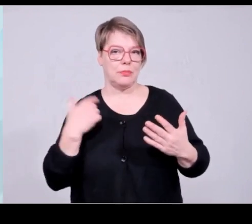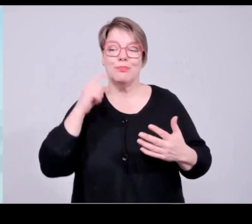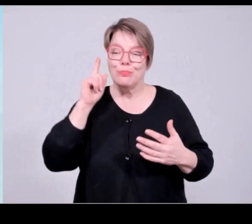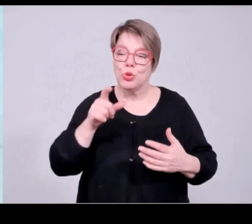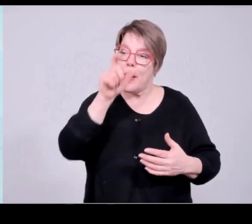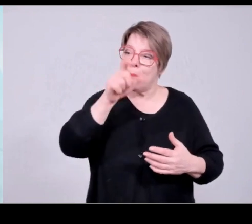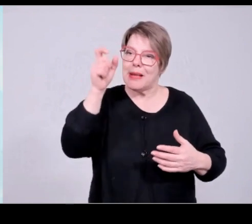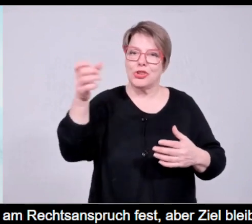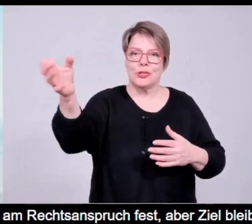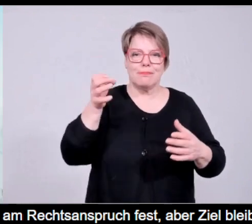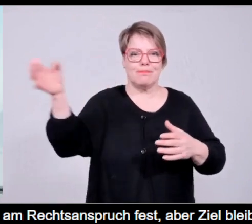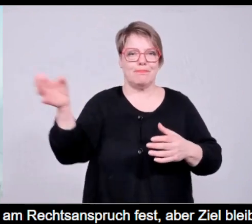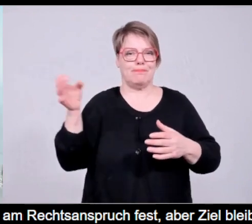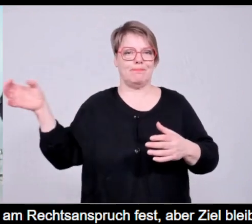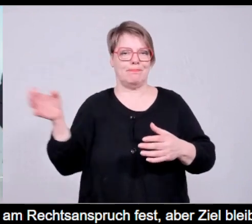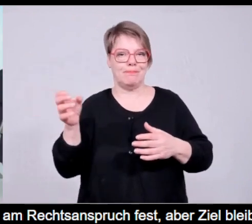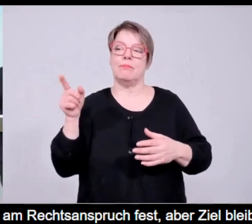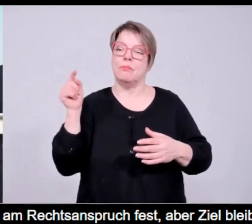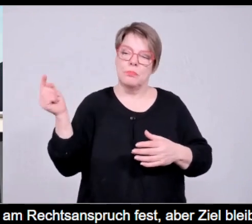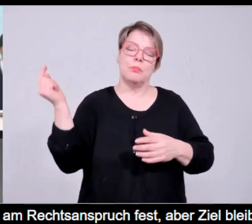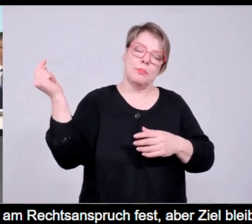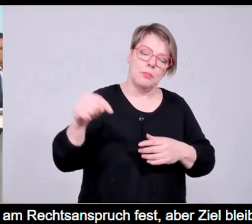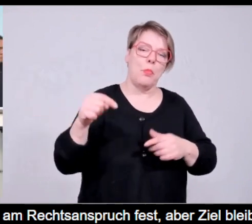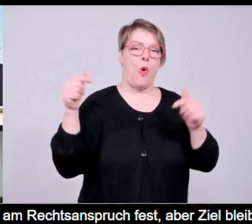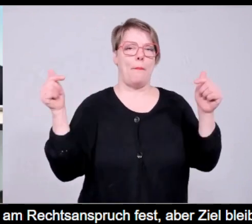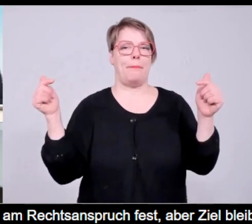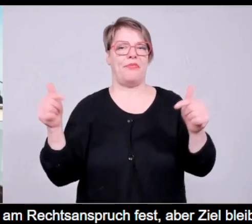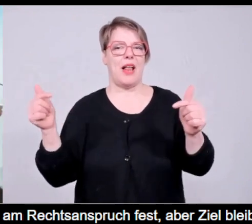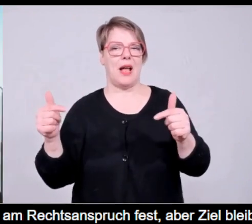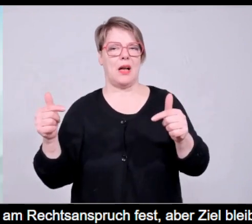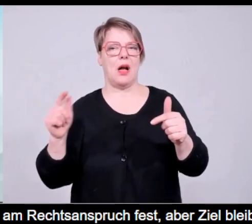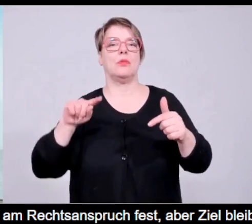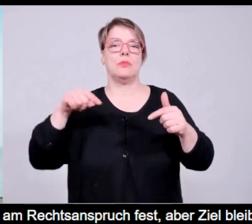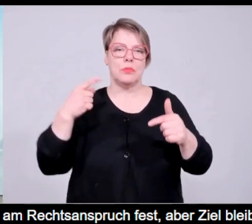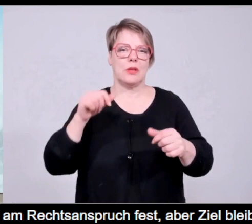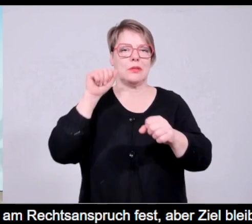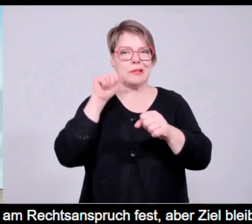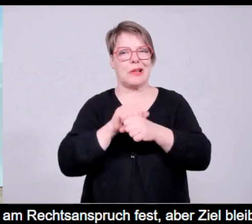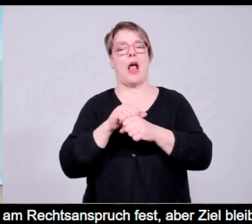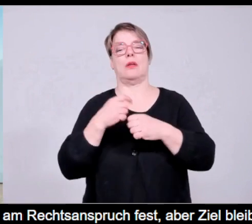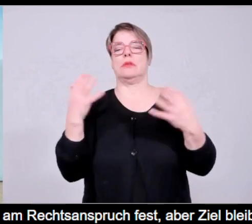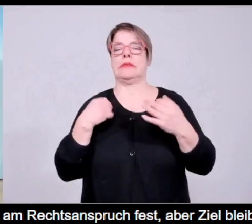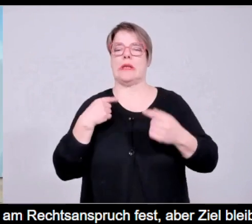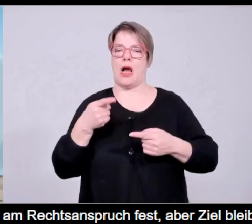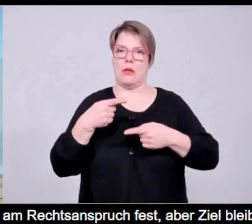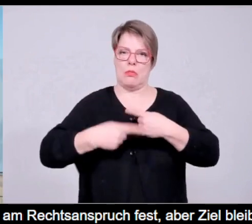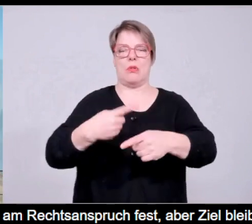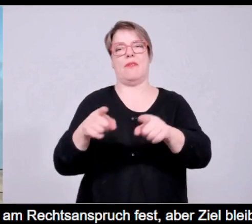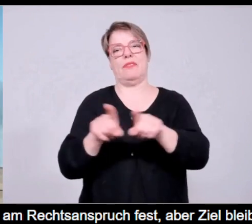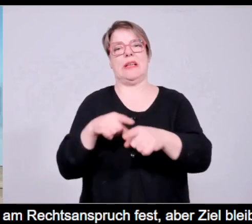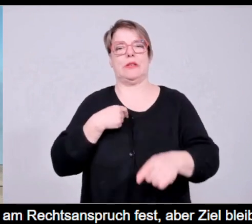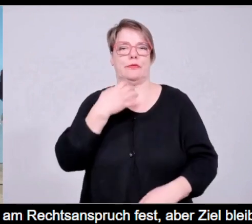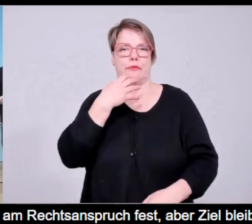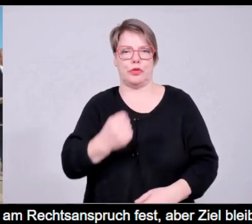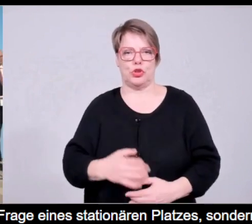Herr Herrmann, ich hätte eine Nachfrage zu diesem Härtefallfonds. Sie haben gesagt, auf der einen Seite probieren Sie, diesen Beschluss